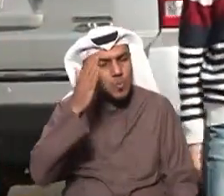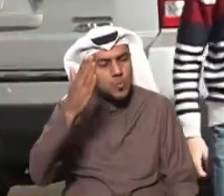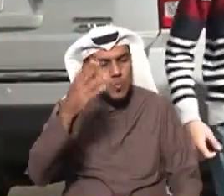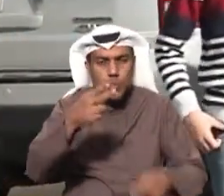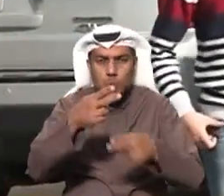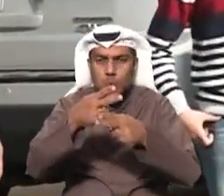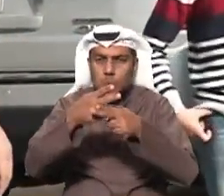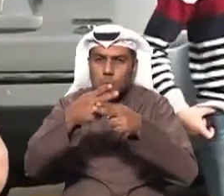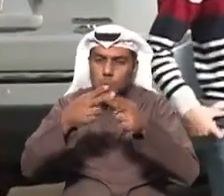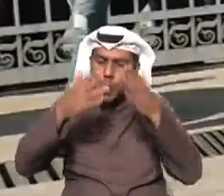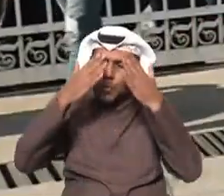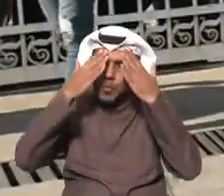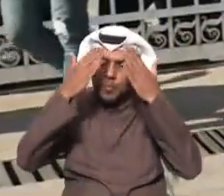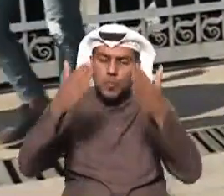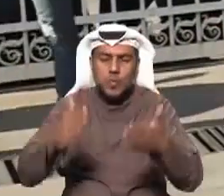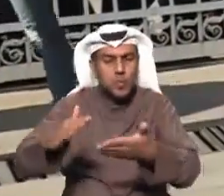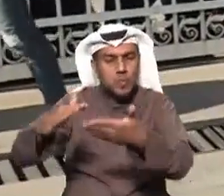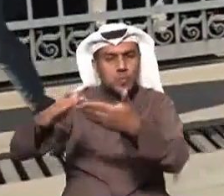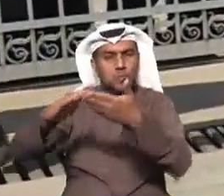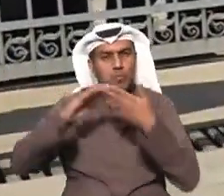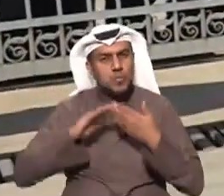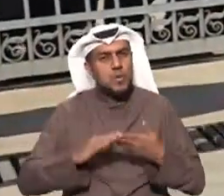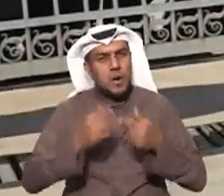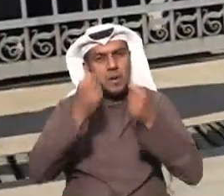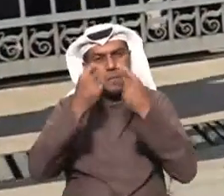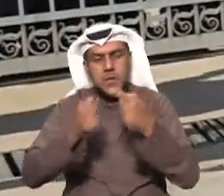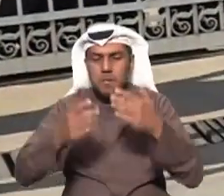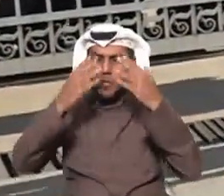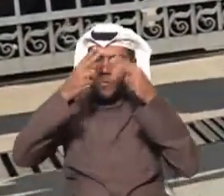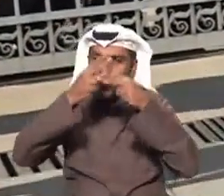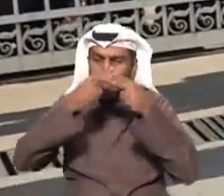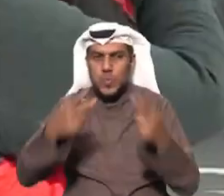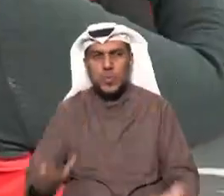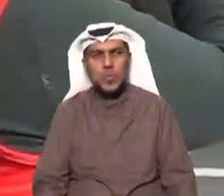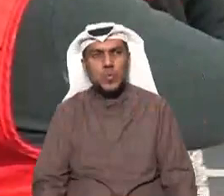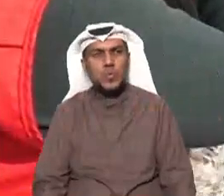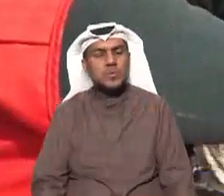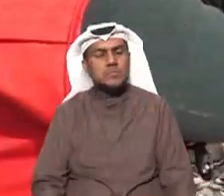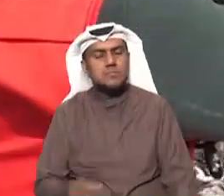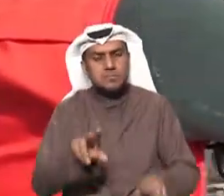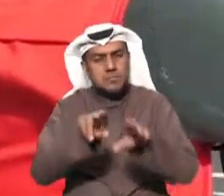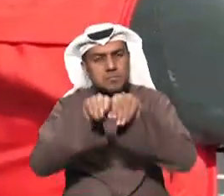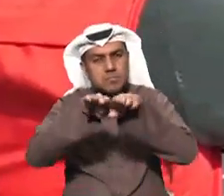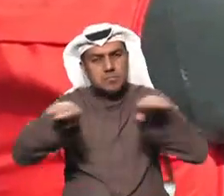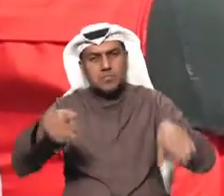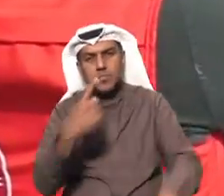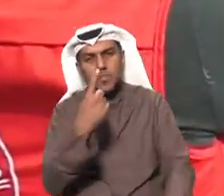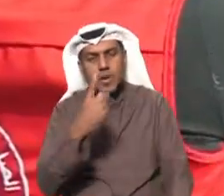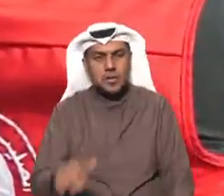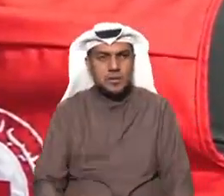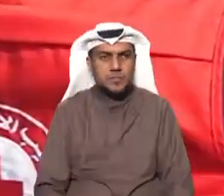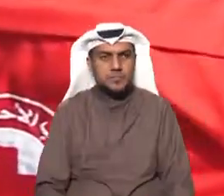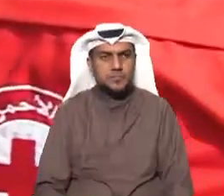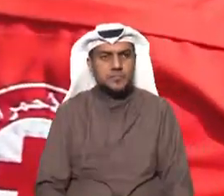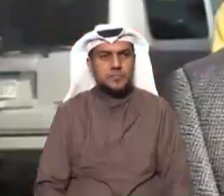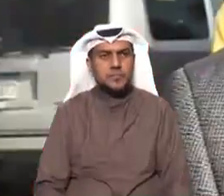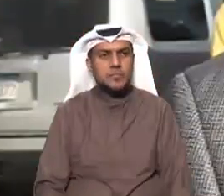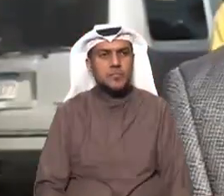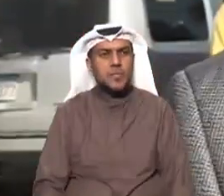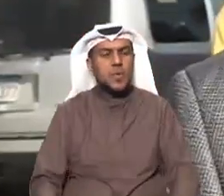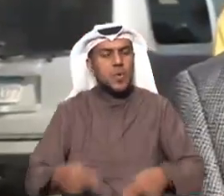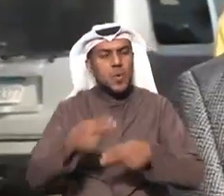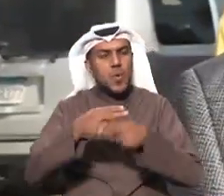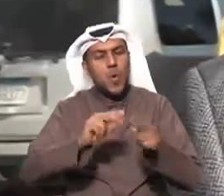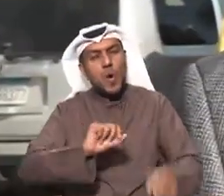المساعدات الضرورية لهم، إيمانا من الهلال بالمساواة بين كافة الأجناس والأطياف. الكويت رقم واحد بالنسبة